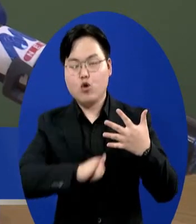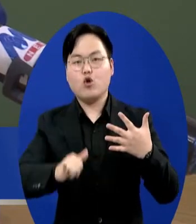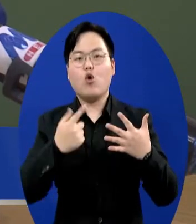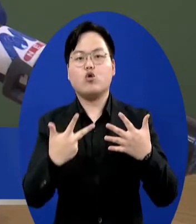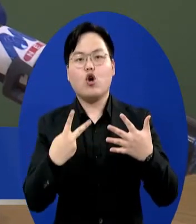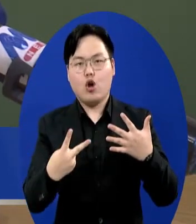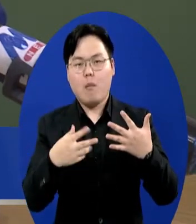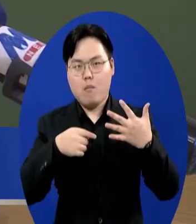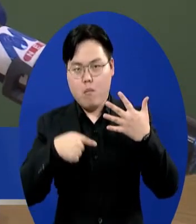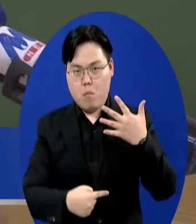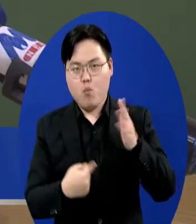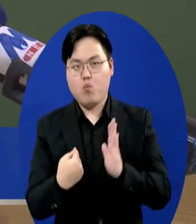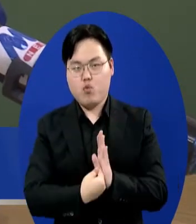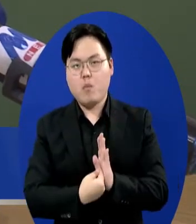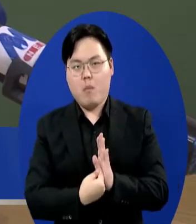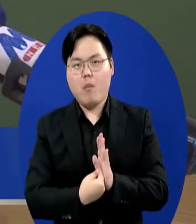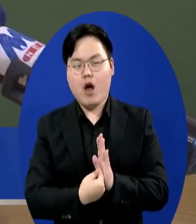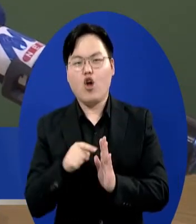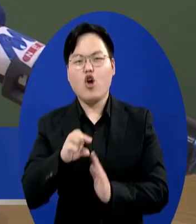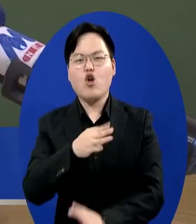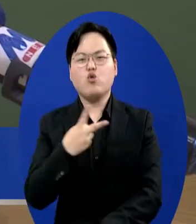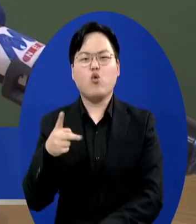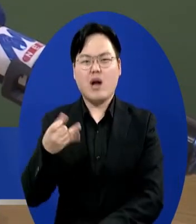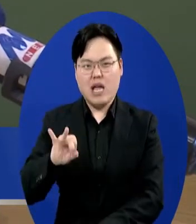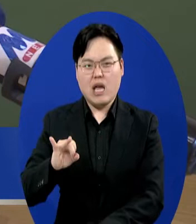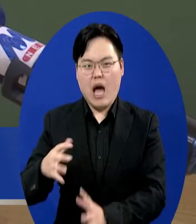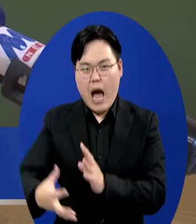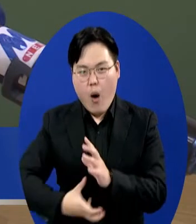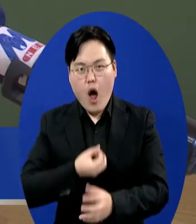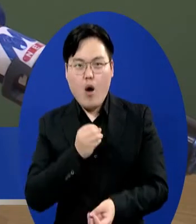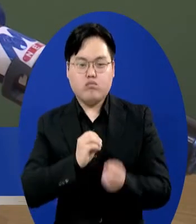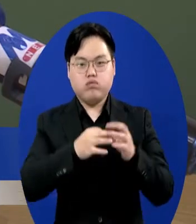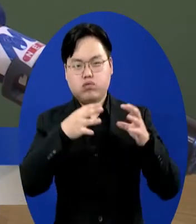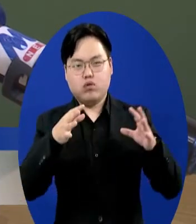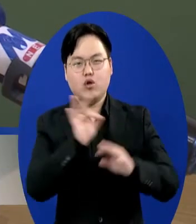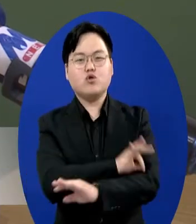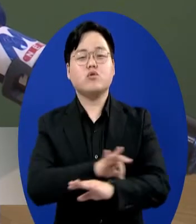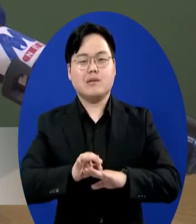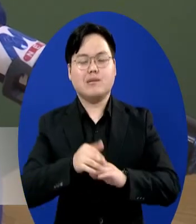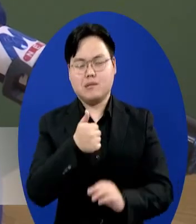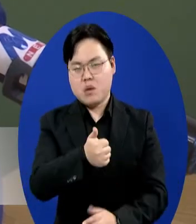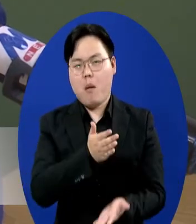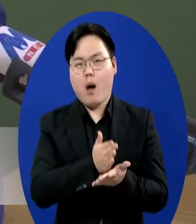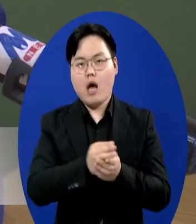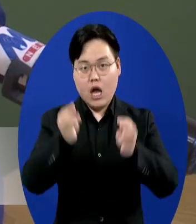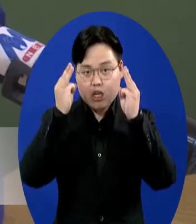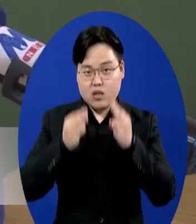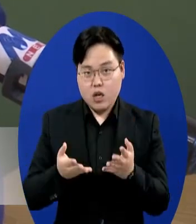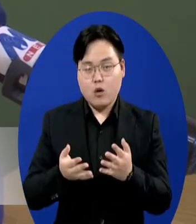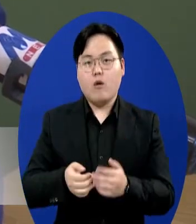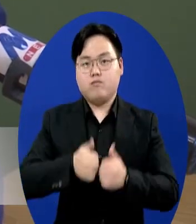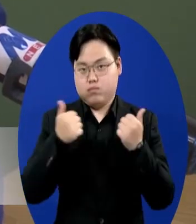хүртэл бол үндсэндээ түүхээр гарч байгаа. Тэгээд тэрийг бол одоо боловсруулах төсөл бол их сайн явж байгаа. Ер нь бол шийдвэрийн хувьд бол